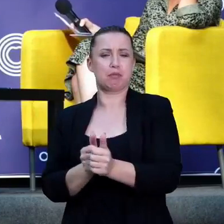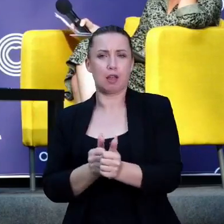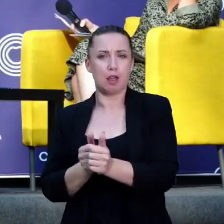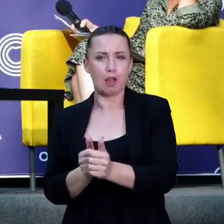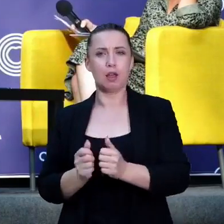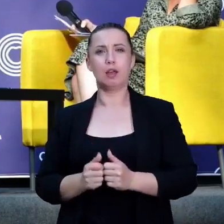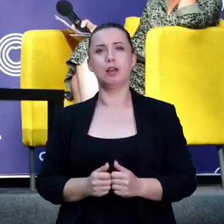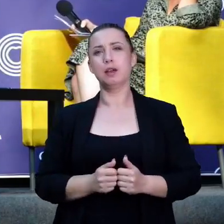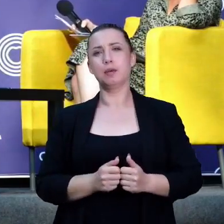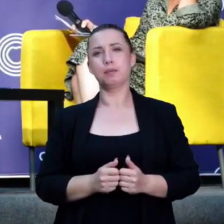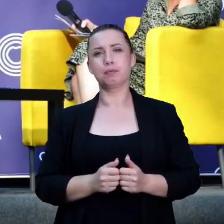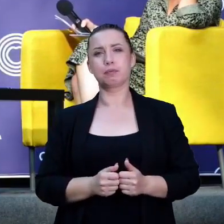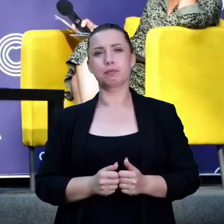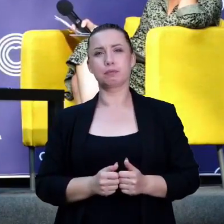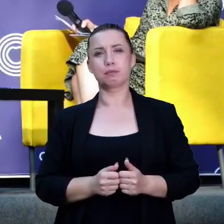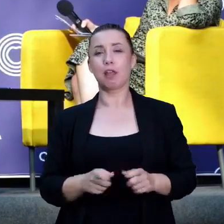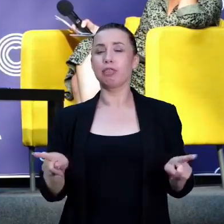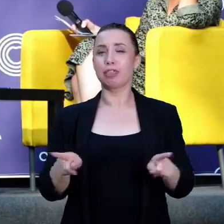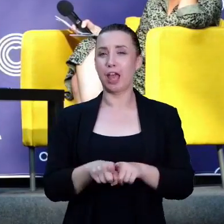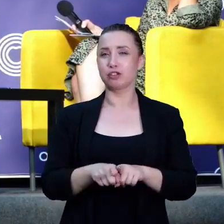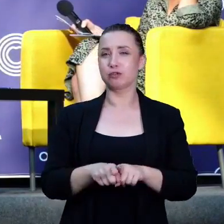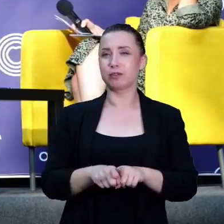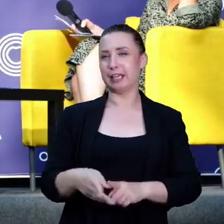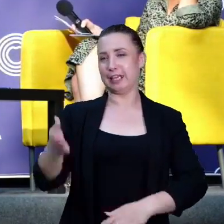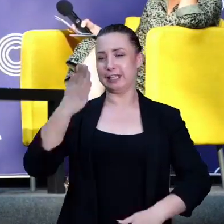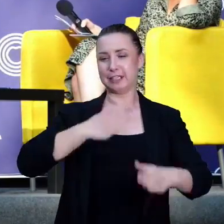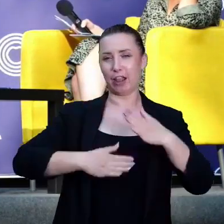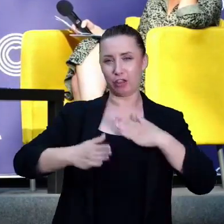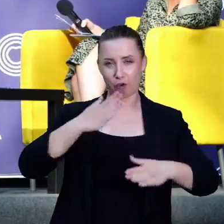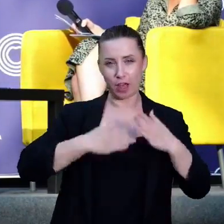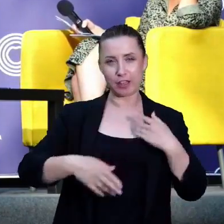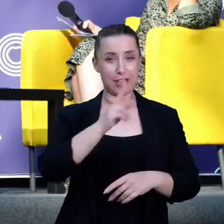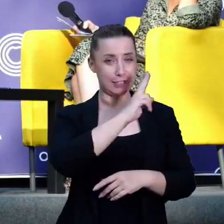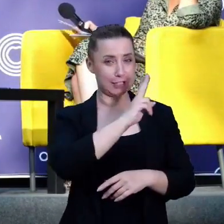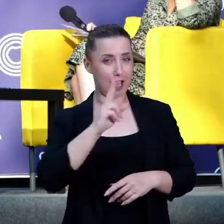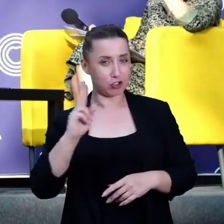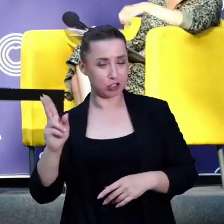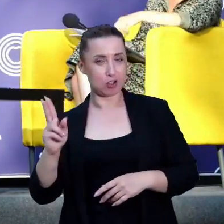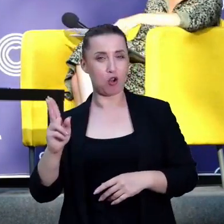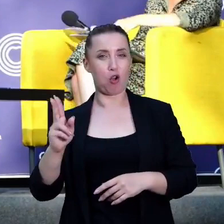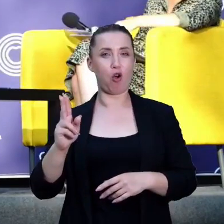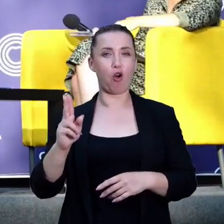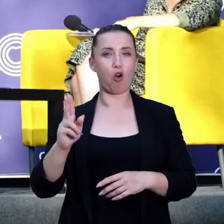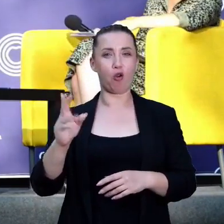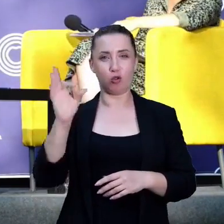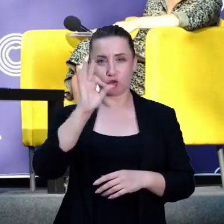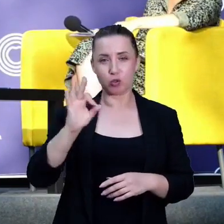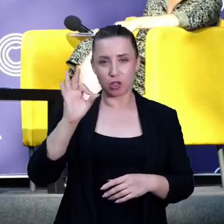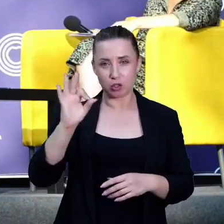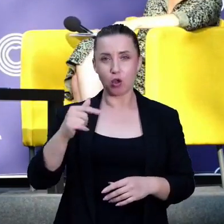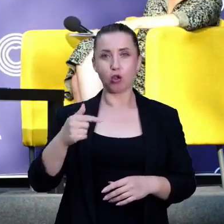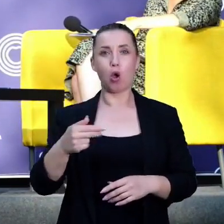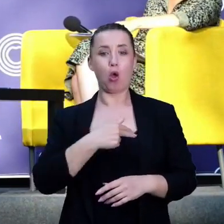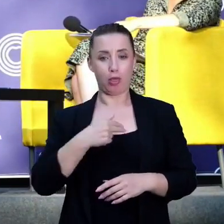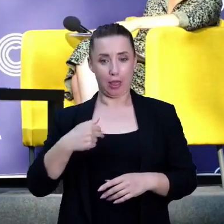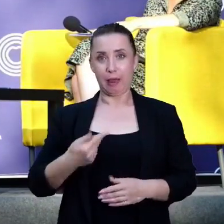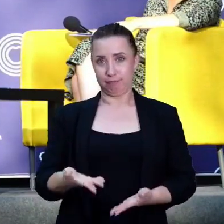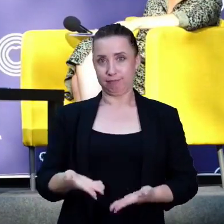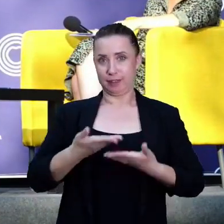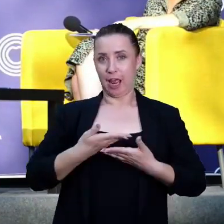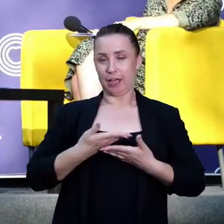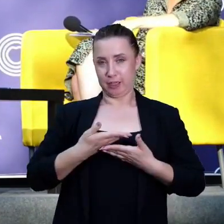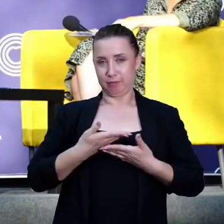i cieszenie się z każdego ich drobnego sukcesu, to na pewno nam też daje ogromne